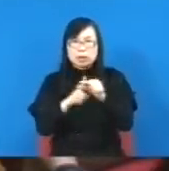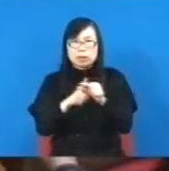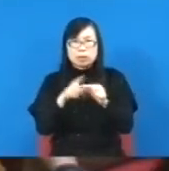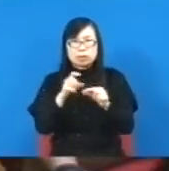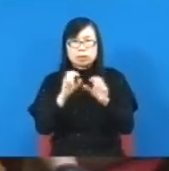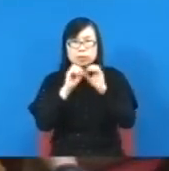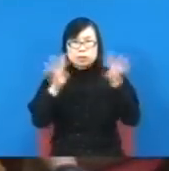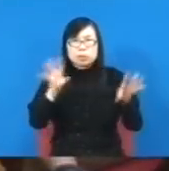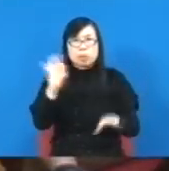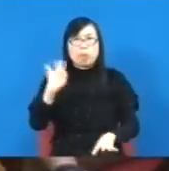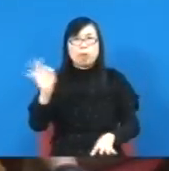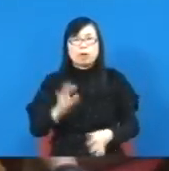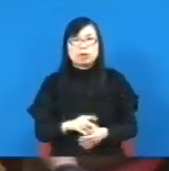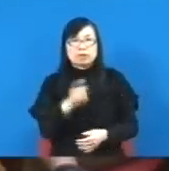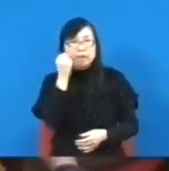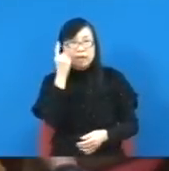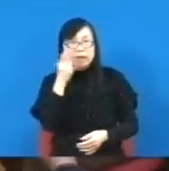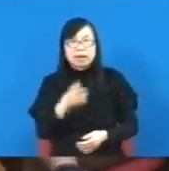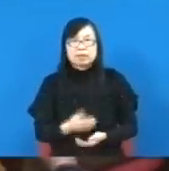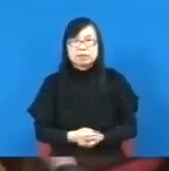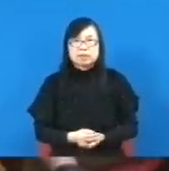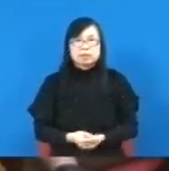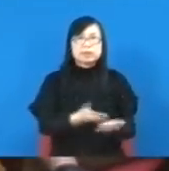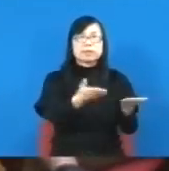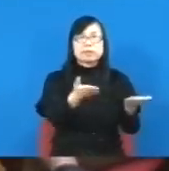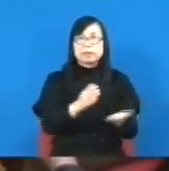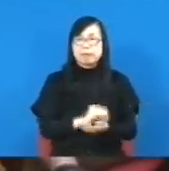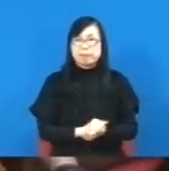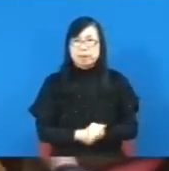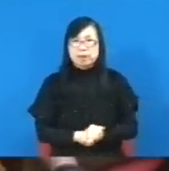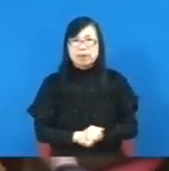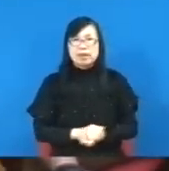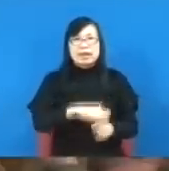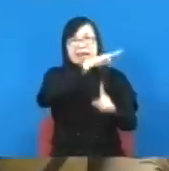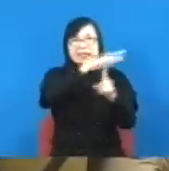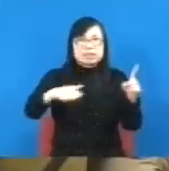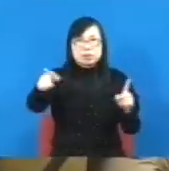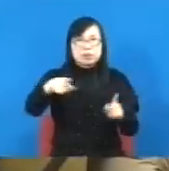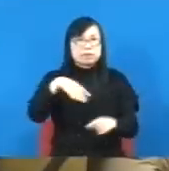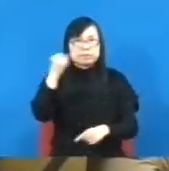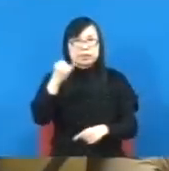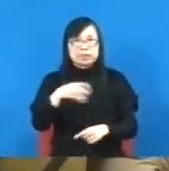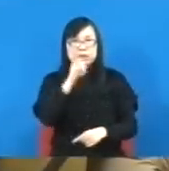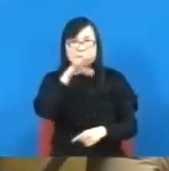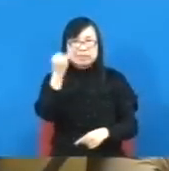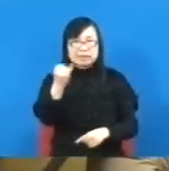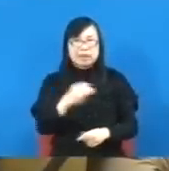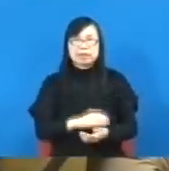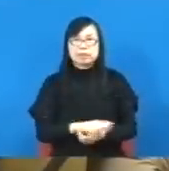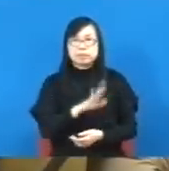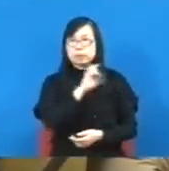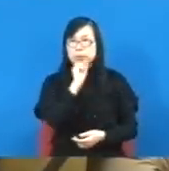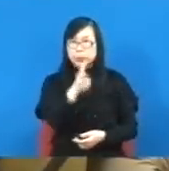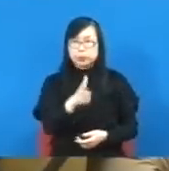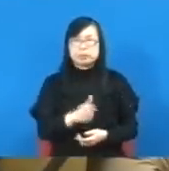突然間 得一個部門， 突然間俾個 得個鏡頭 話喂 cut 咗長毛段嘢唔得啊！講得太差唔會噶嘛。